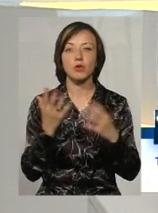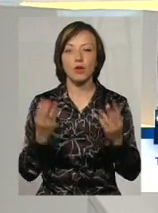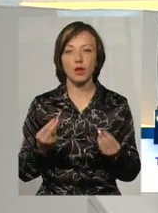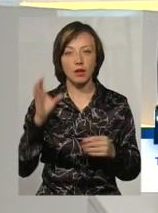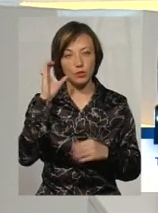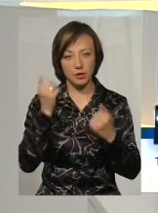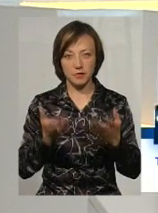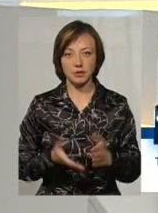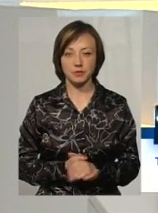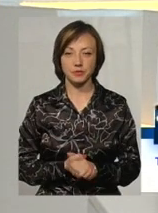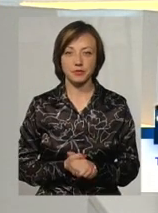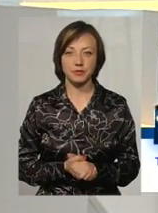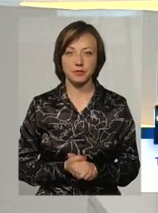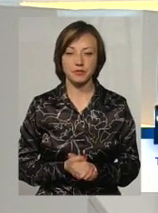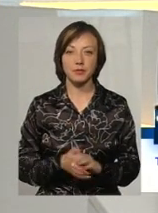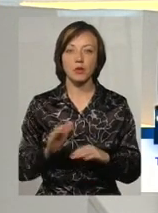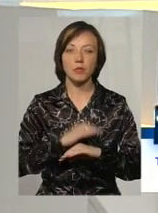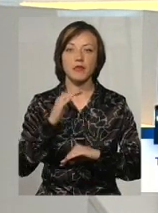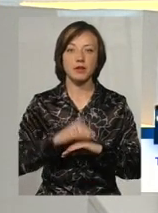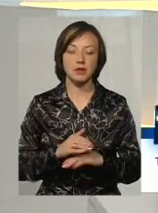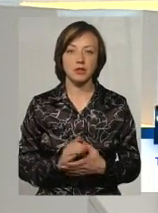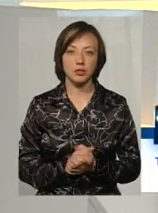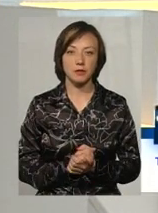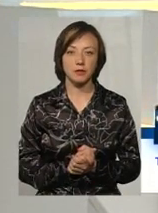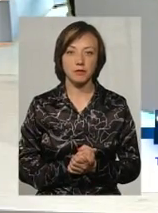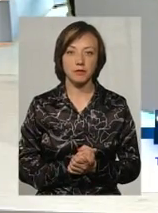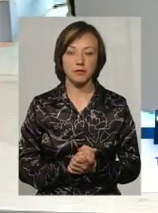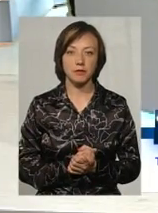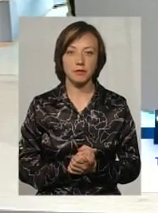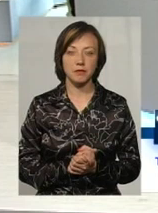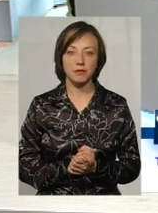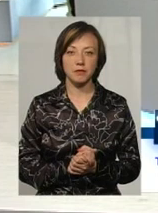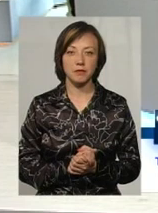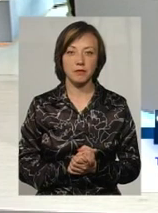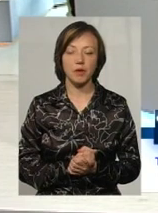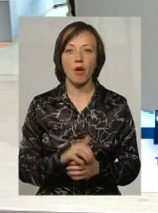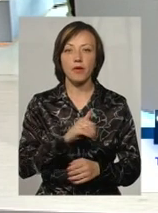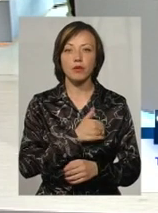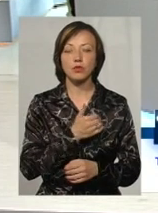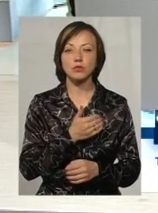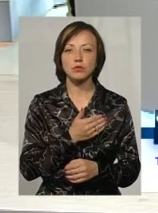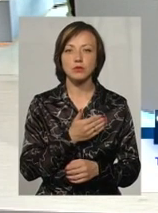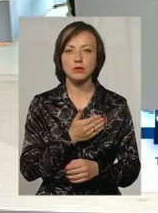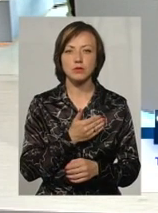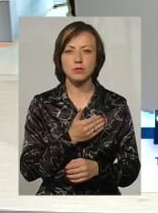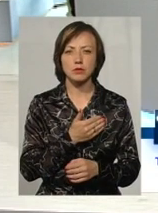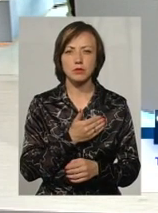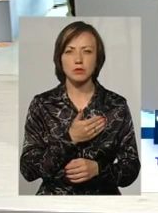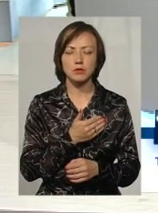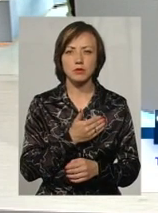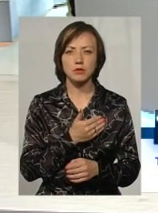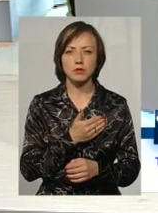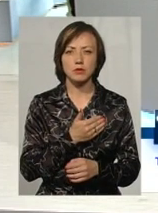ефірі, слухаємо. Добрий вечір. Добрий вечір. Скажіть, будь ласка, я хочу все подякувати хлопцям за їх нову